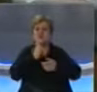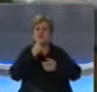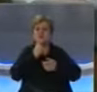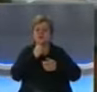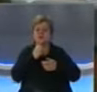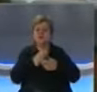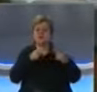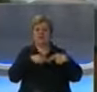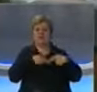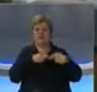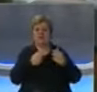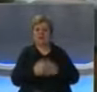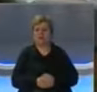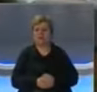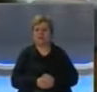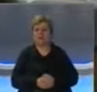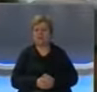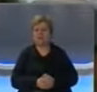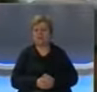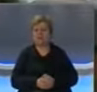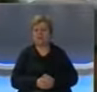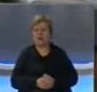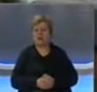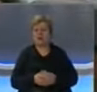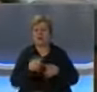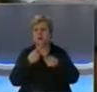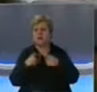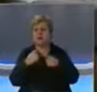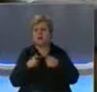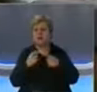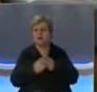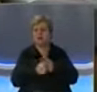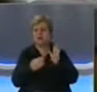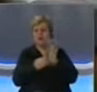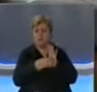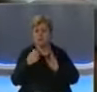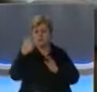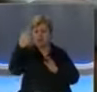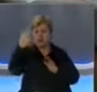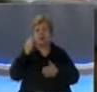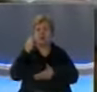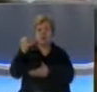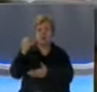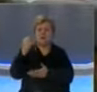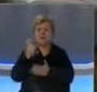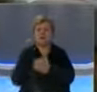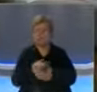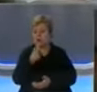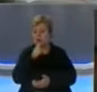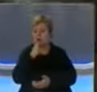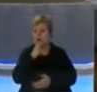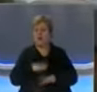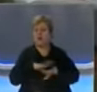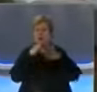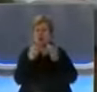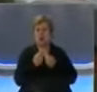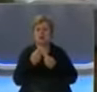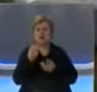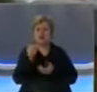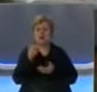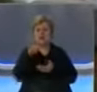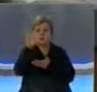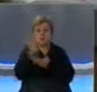dhe përgjegjësitë. Por, edhe se neni 9 paragrafi 3 i bugjetit, kërkohet që të gjitha mjetet e